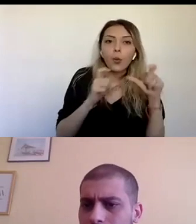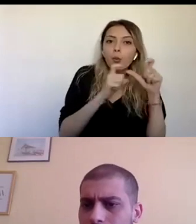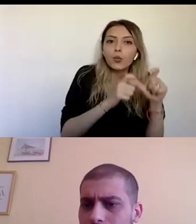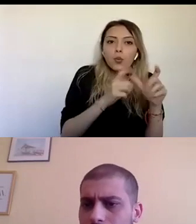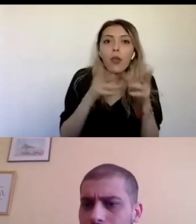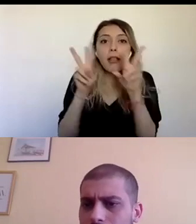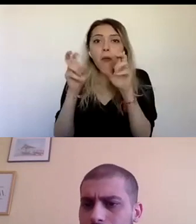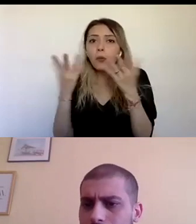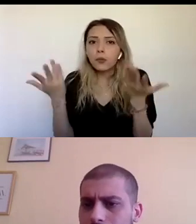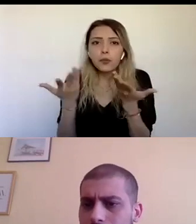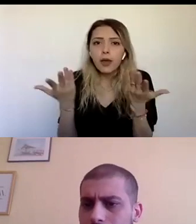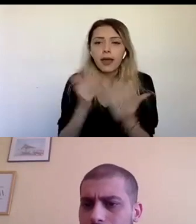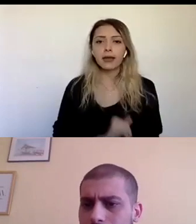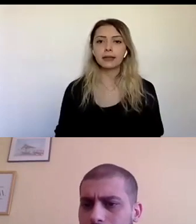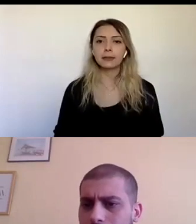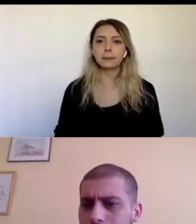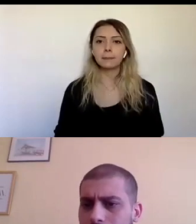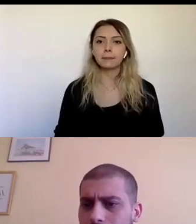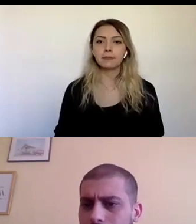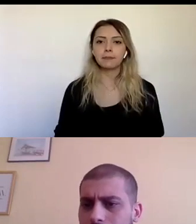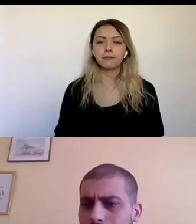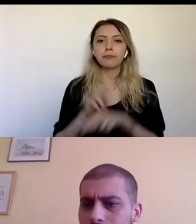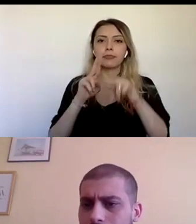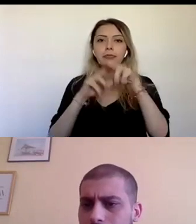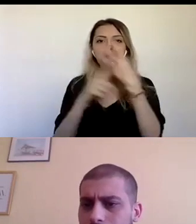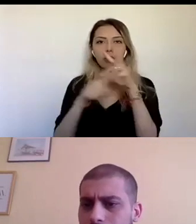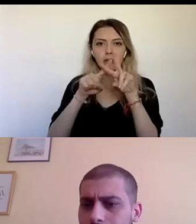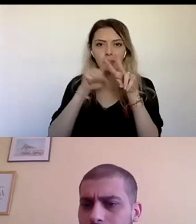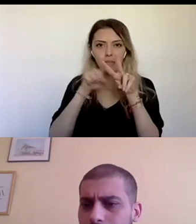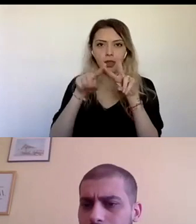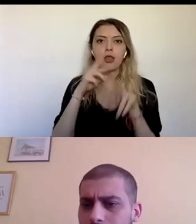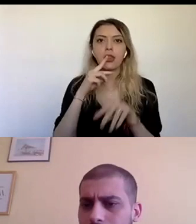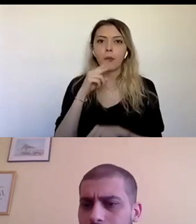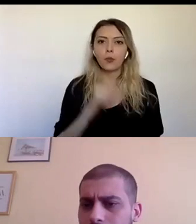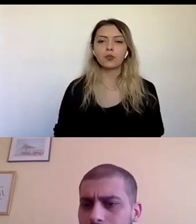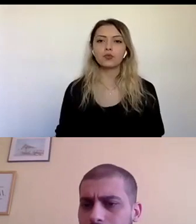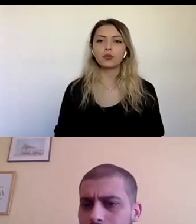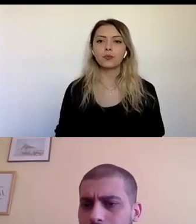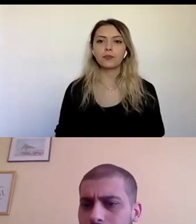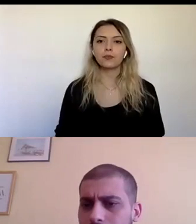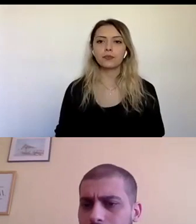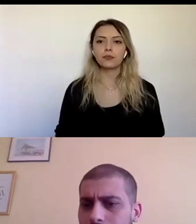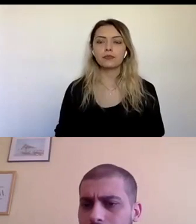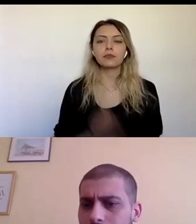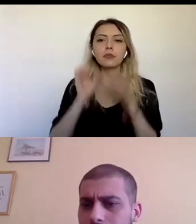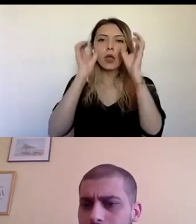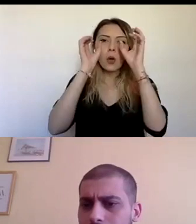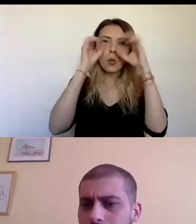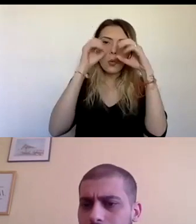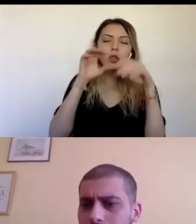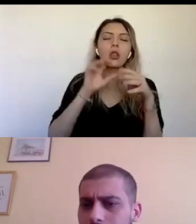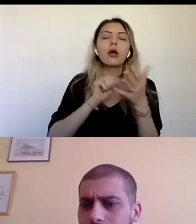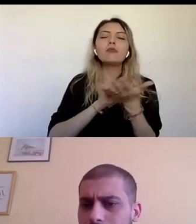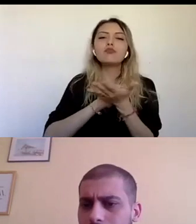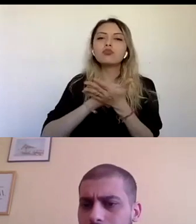Anlaşılır oldu mu soru? Tekrar edeyim. Birazcık ama şey yani bence bu konuda Arda da söyledi. Google zaten bizi çok iyi takip ettiği